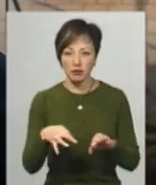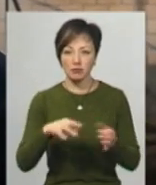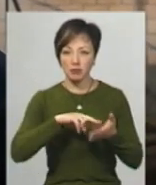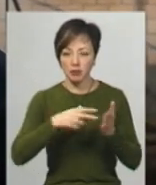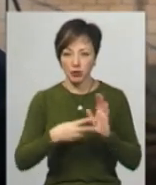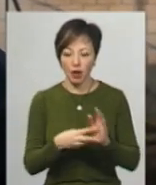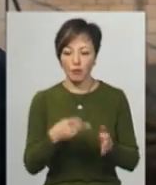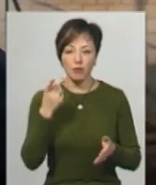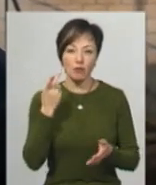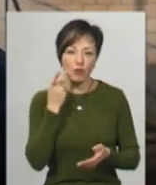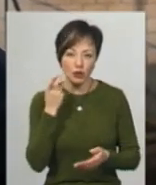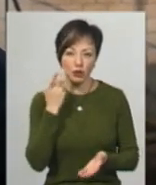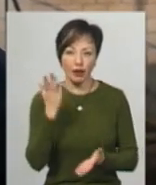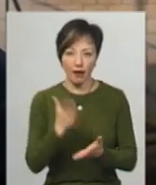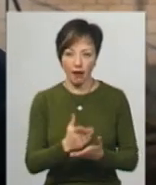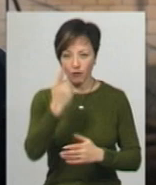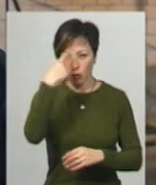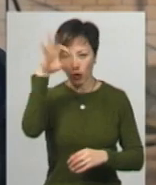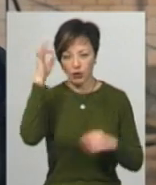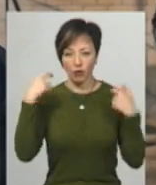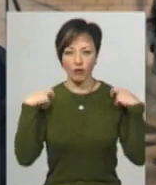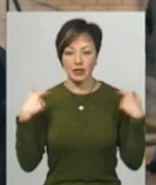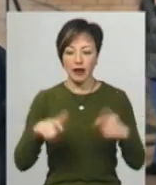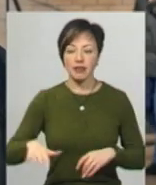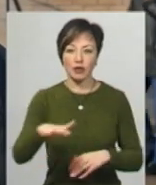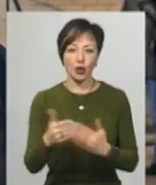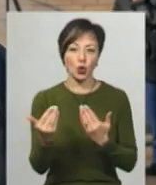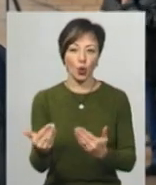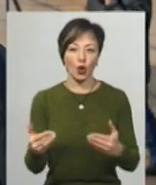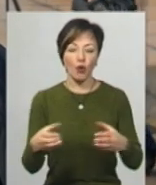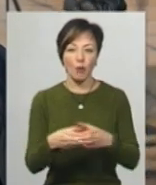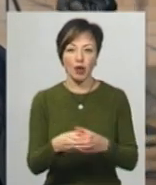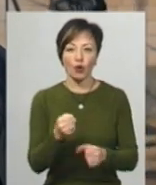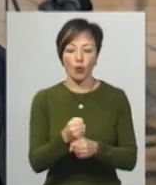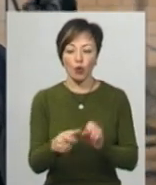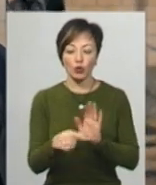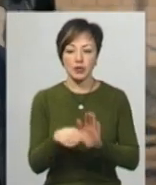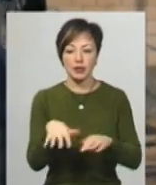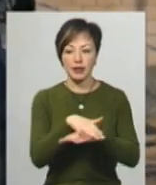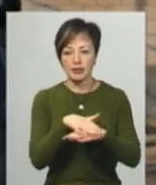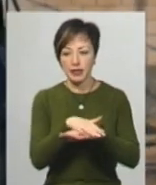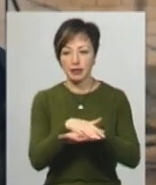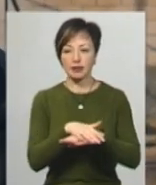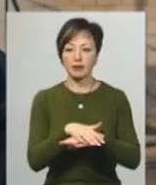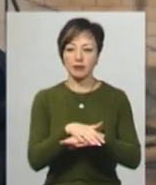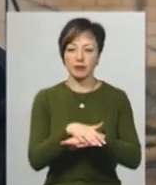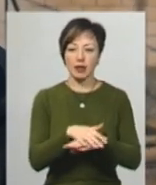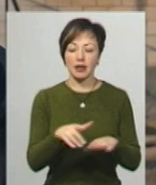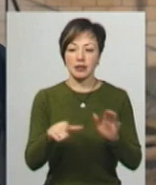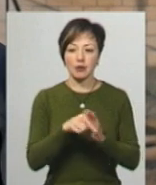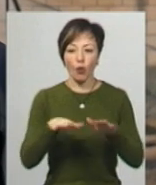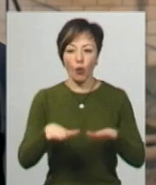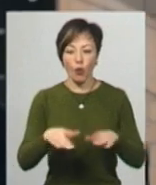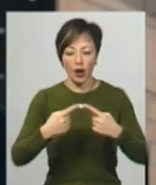постійну наявність поліцейського офіцера на території громади, роботу з населенням, взаємодії з органами